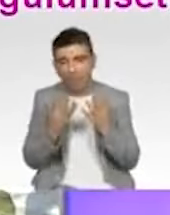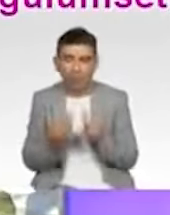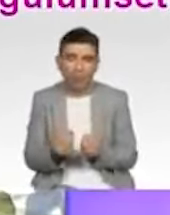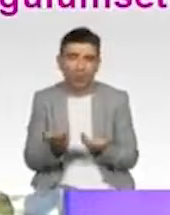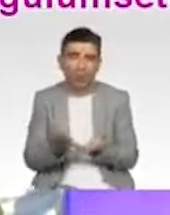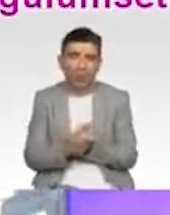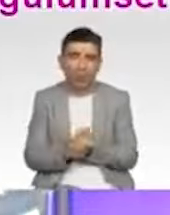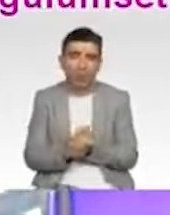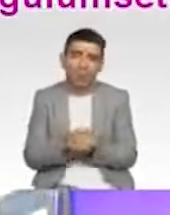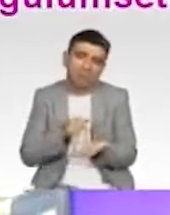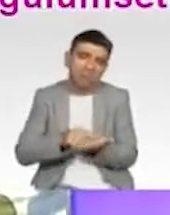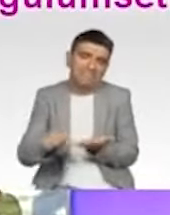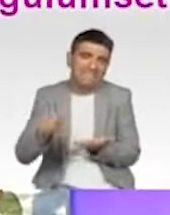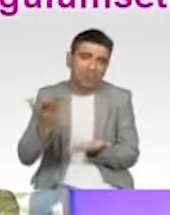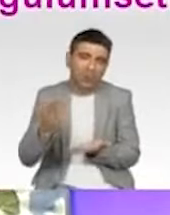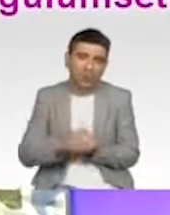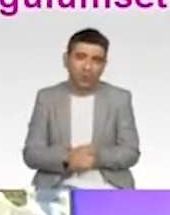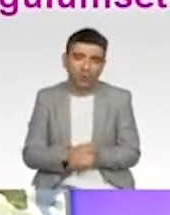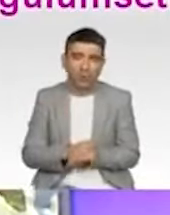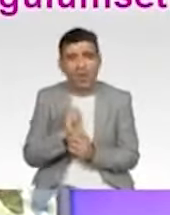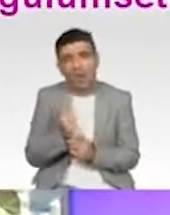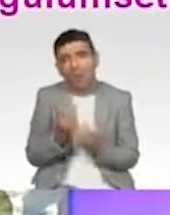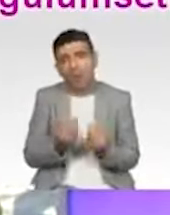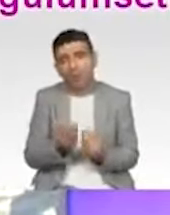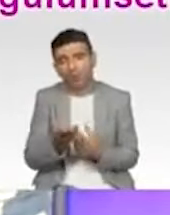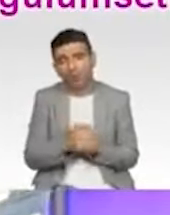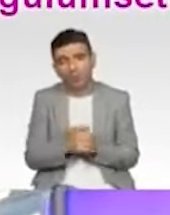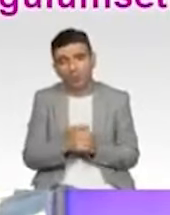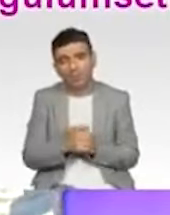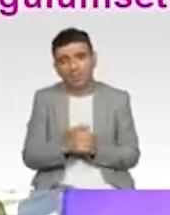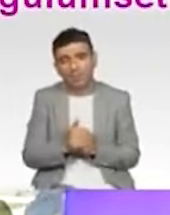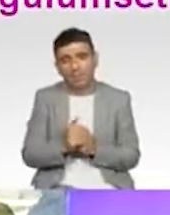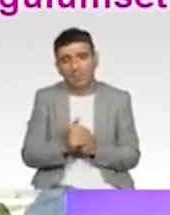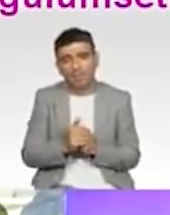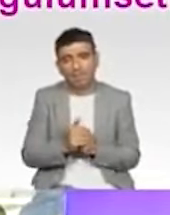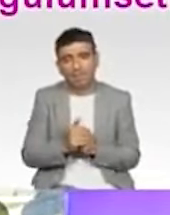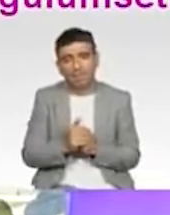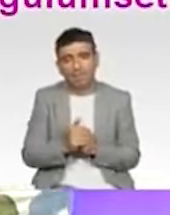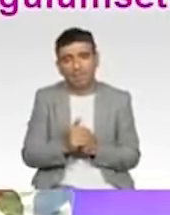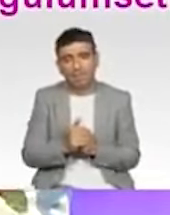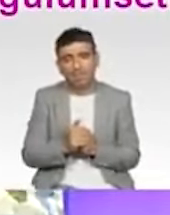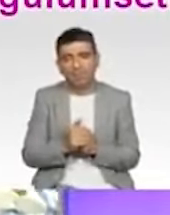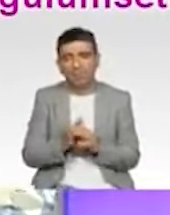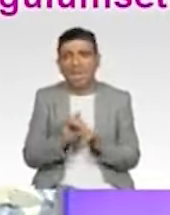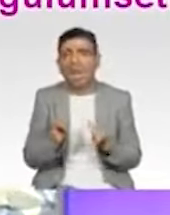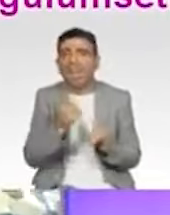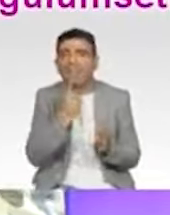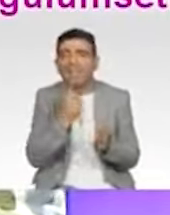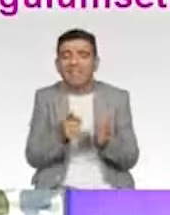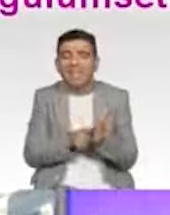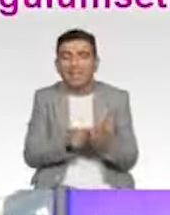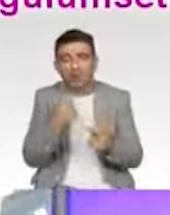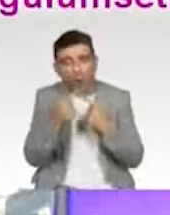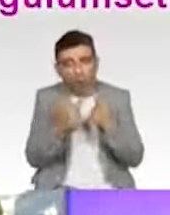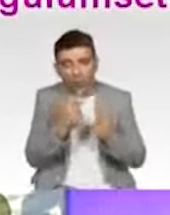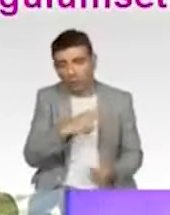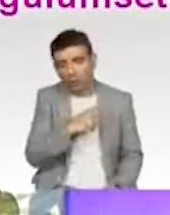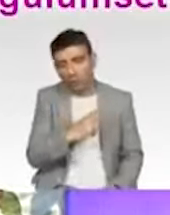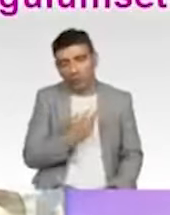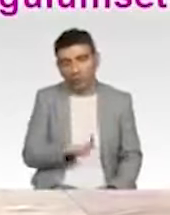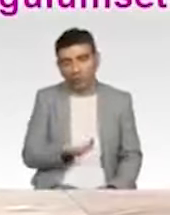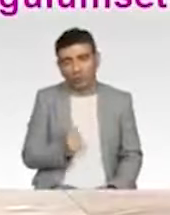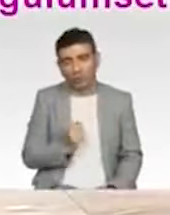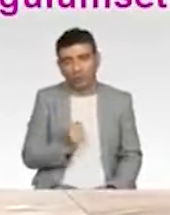ama hallediyoruz işte. Yani o hep olur. Aynen, hep olur ama hallediyoruz. Önemlisi aynı dili konuşmak. Ya şöyle, aynı dili konuşuyoruz da